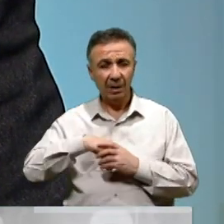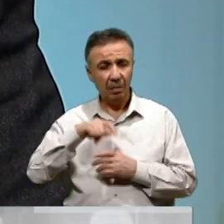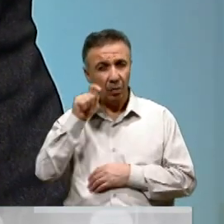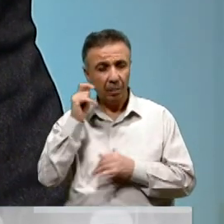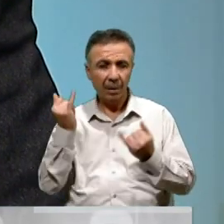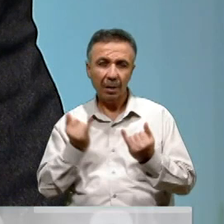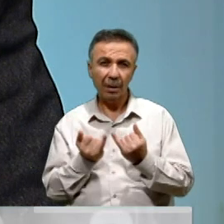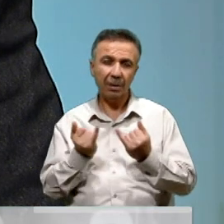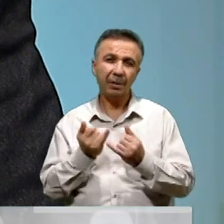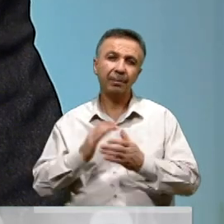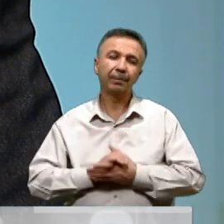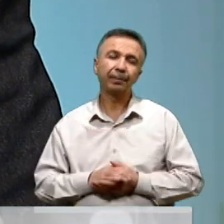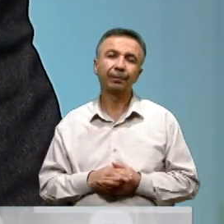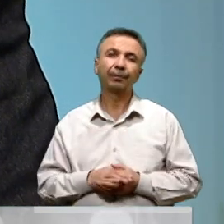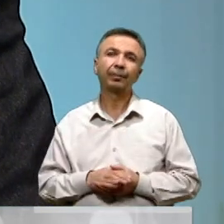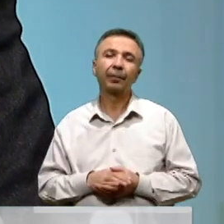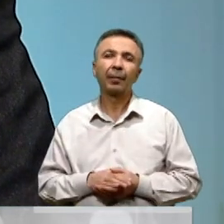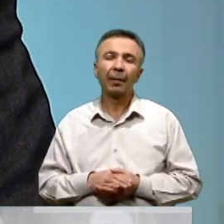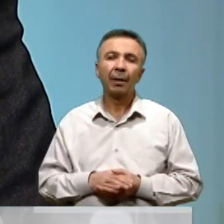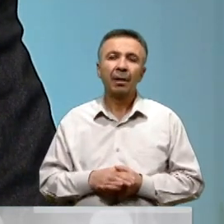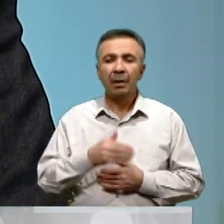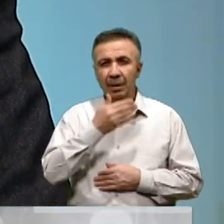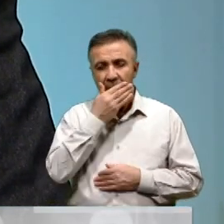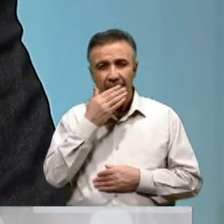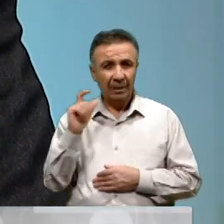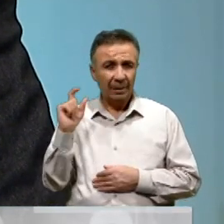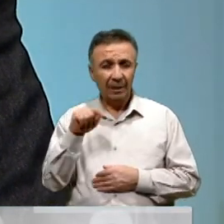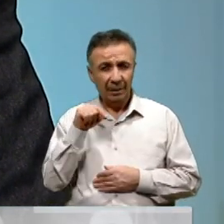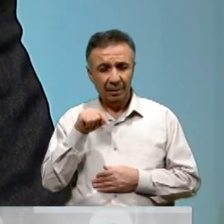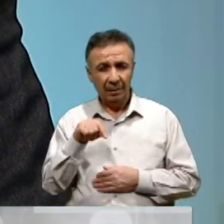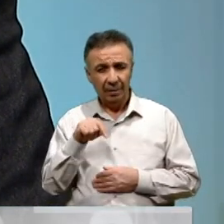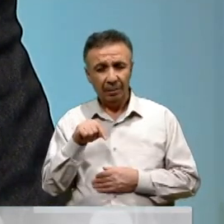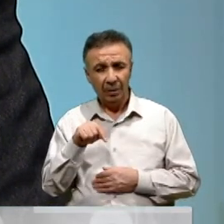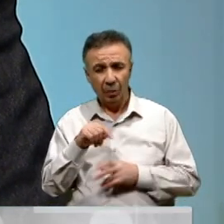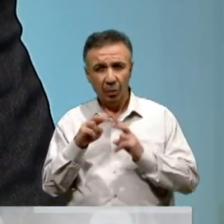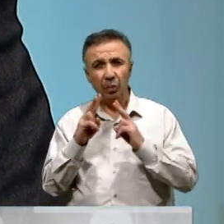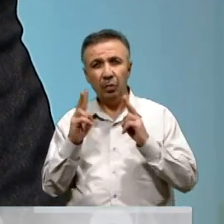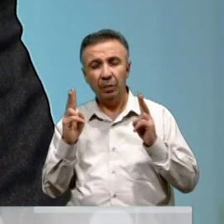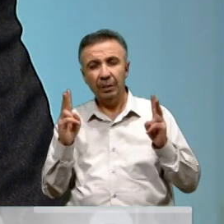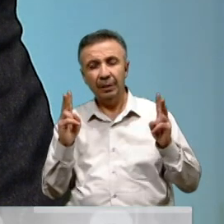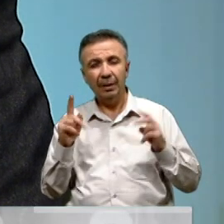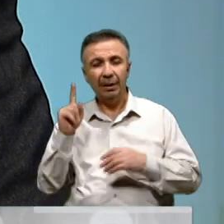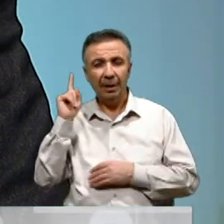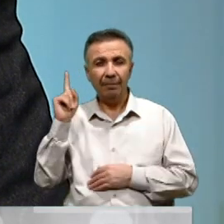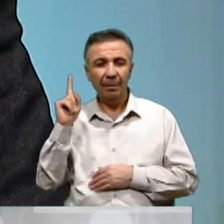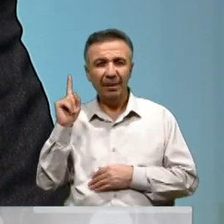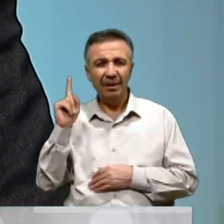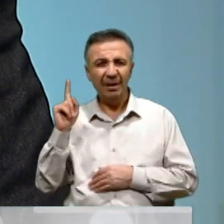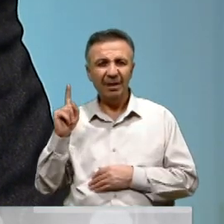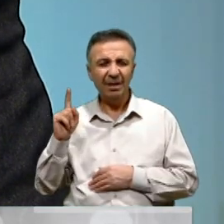kardeşimiz, Müslüman kardeşlerimiz Ramazan'ın şu gününde, gündüzünde Rabbimizin